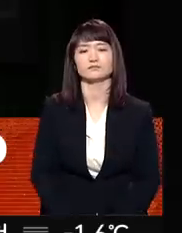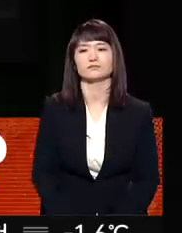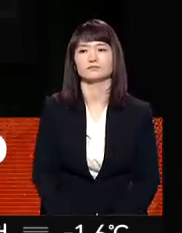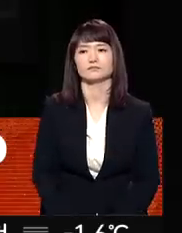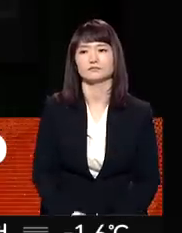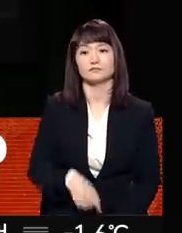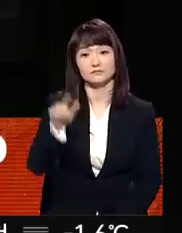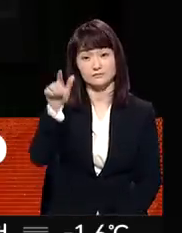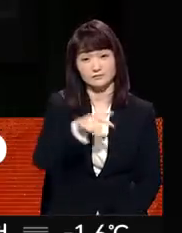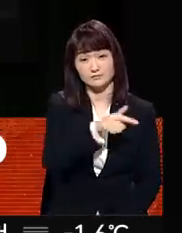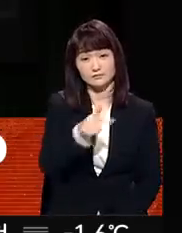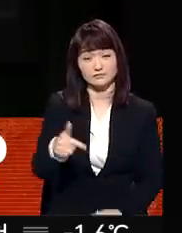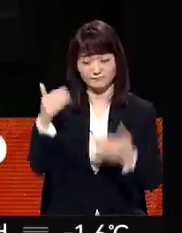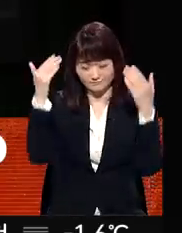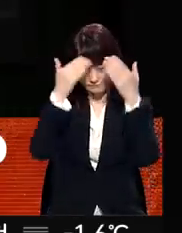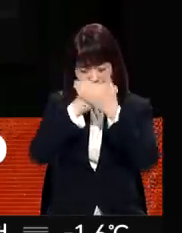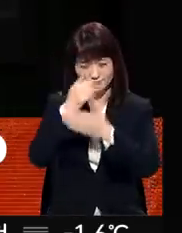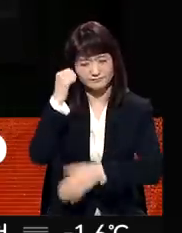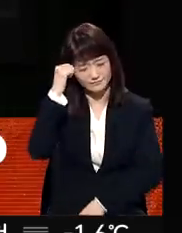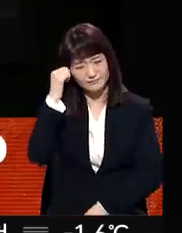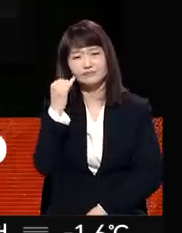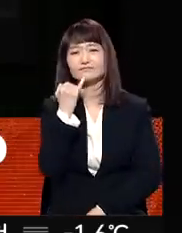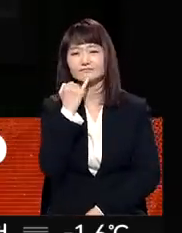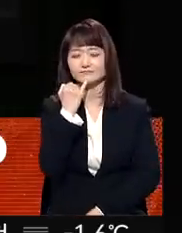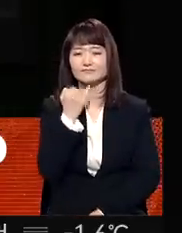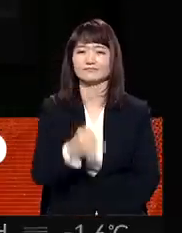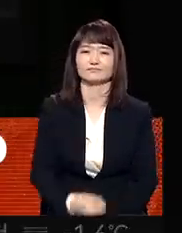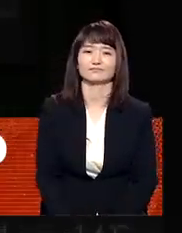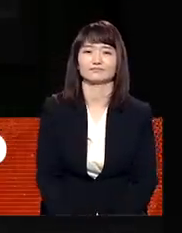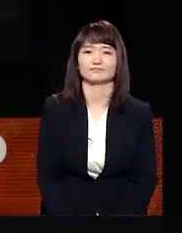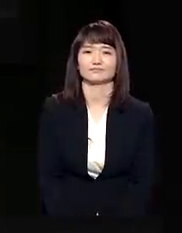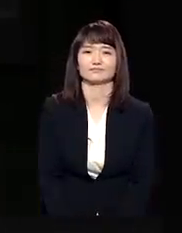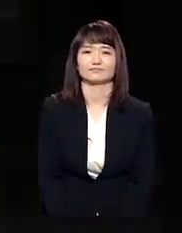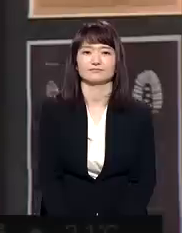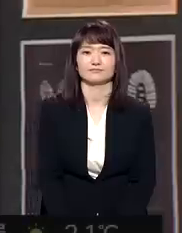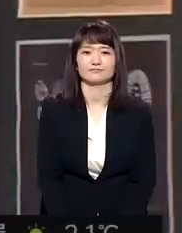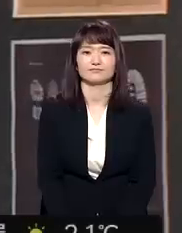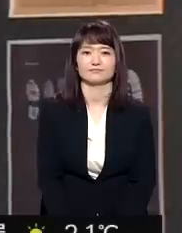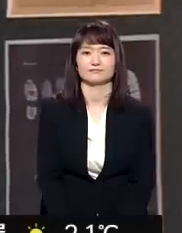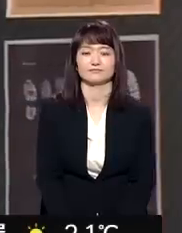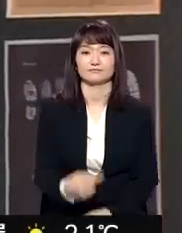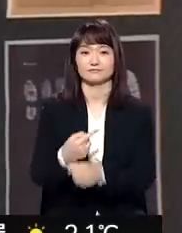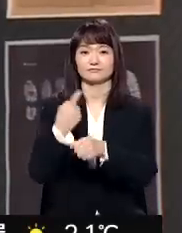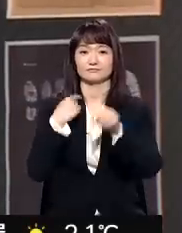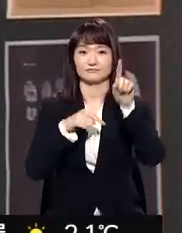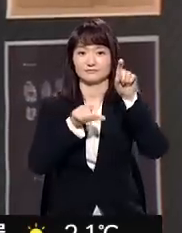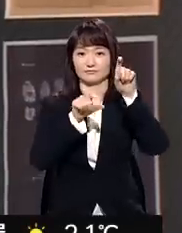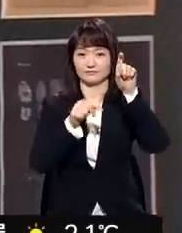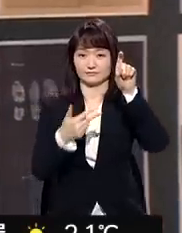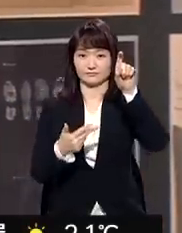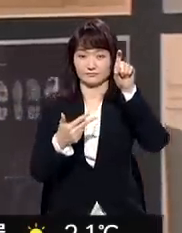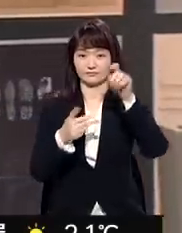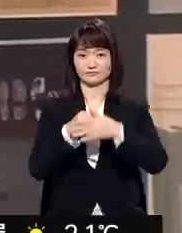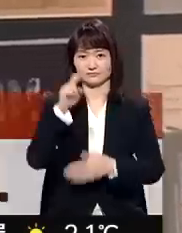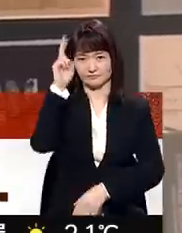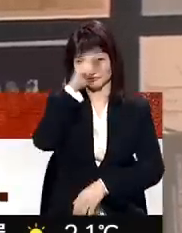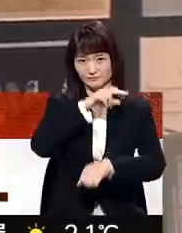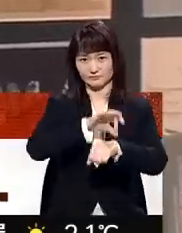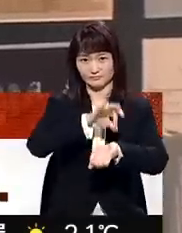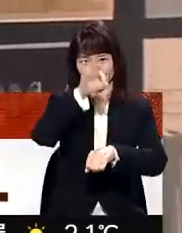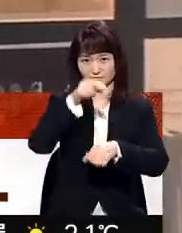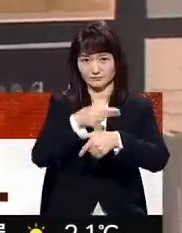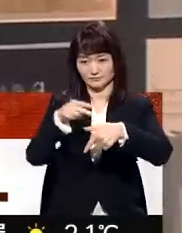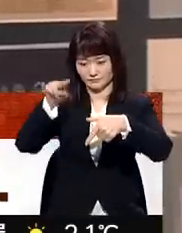스윗님도 하룻밤인데 뭐 어때라고 하셨습니다 그러셨군요 알겠습니다 자 지난해 11월 7일 오전 10시쯤